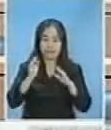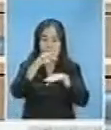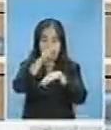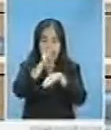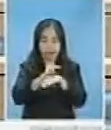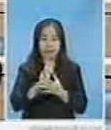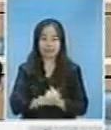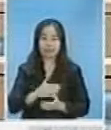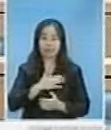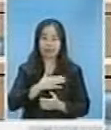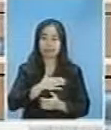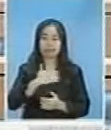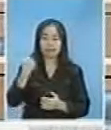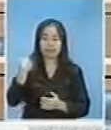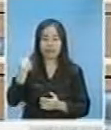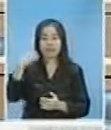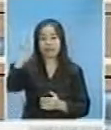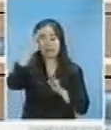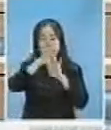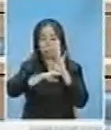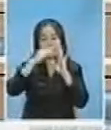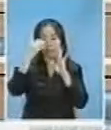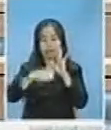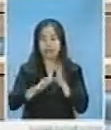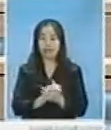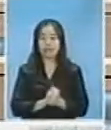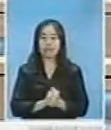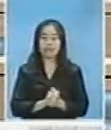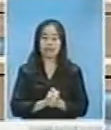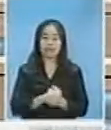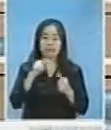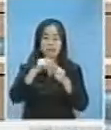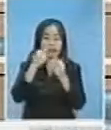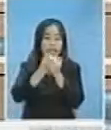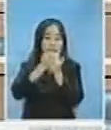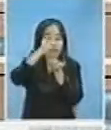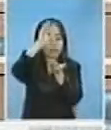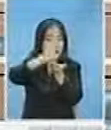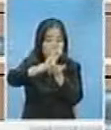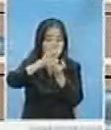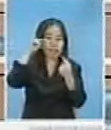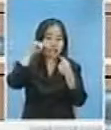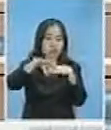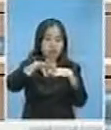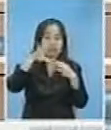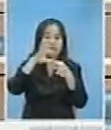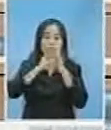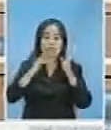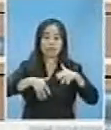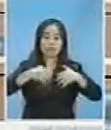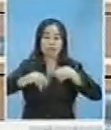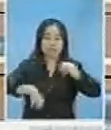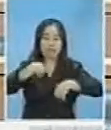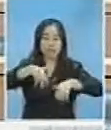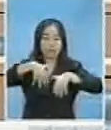ก็ได้พูดไปเบื้องต้นแล้วว่าการที่ทางงบประมาณไม่สอดคล้องกับความเดือดร้อนของพี่น้องประชาชนนะครับผ